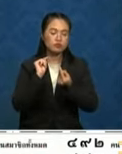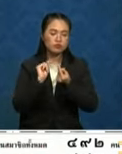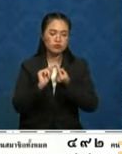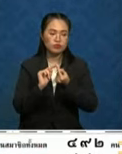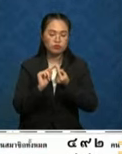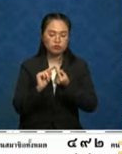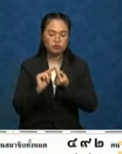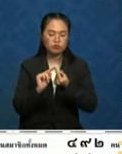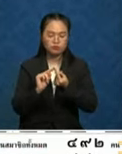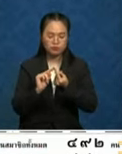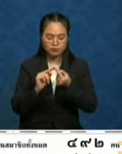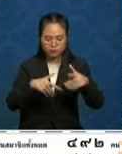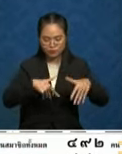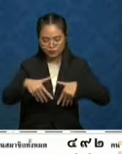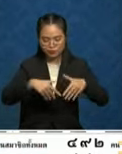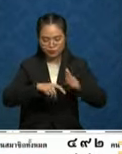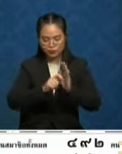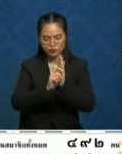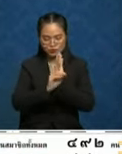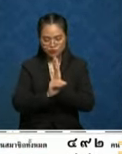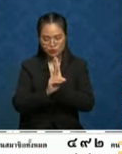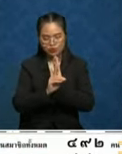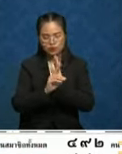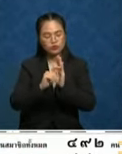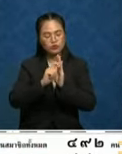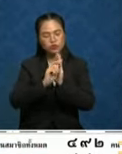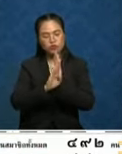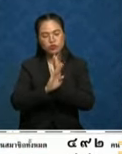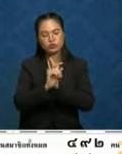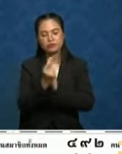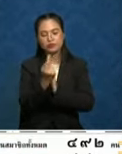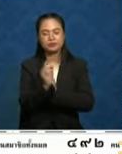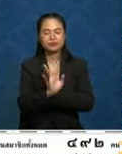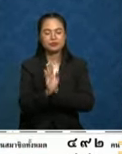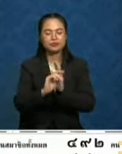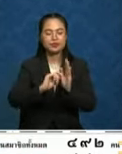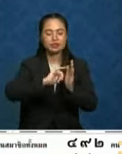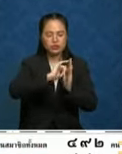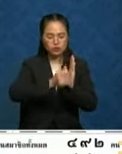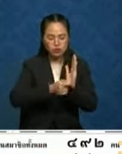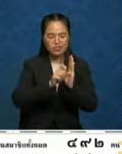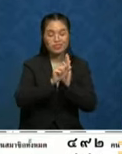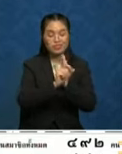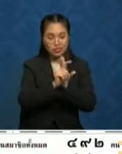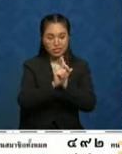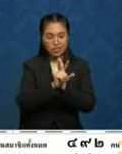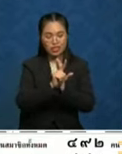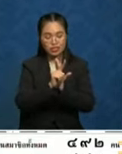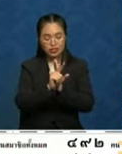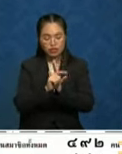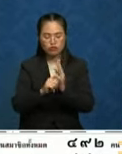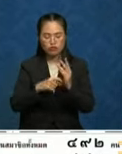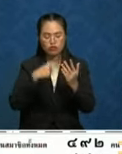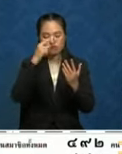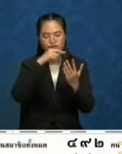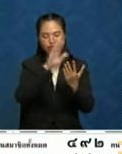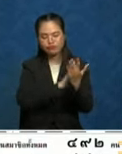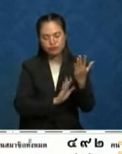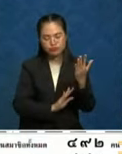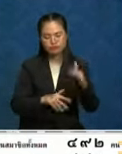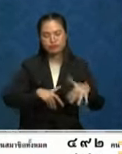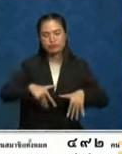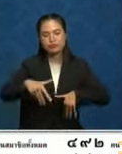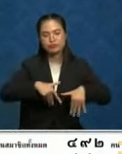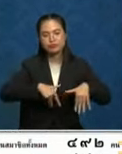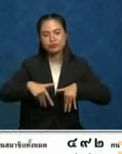เฉพาะชาวจังหวัดอุบลราชธานีแต่ยังรวมถึงพี่น้องชาวจังหวัดศรีสะเกษและพี่น้องจากทั่วประเทศก็คือร่าง